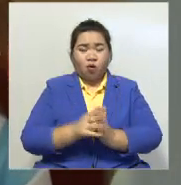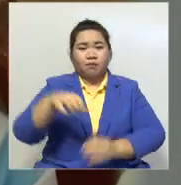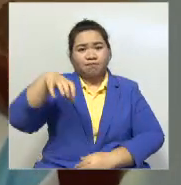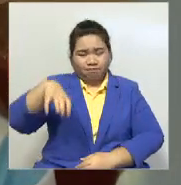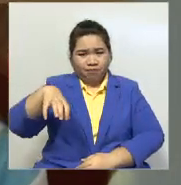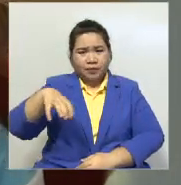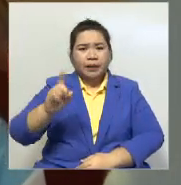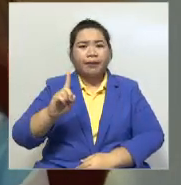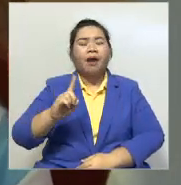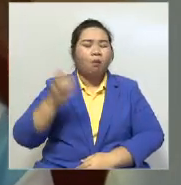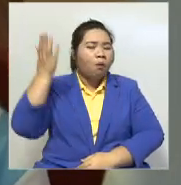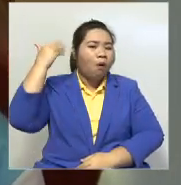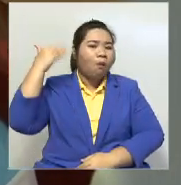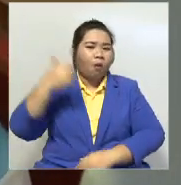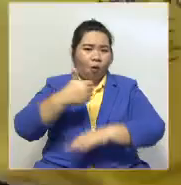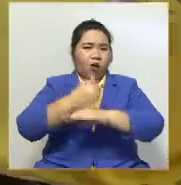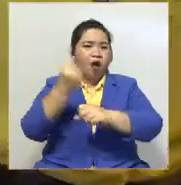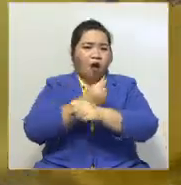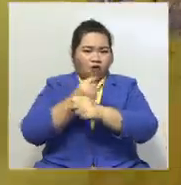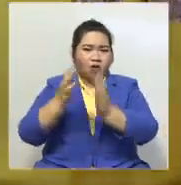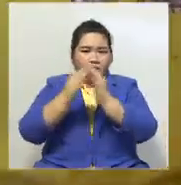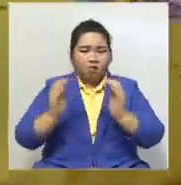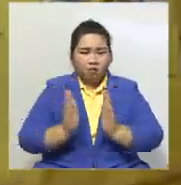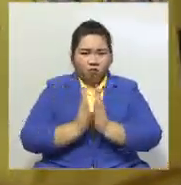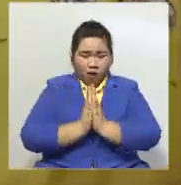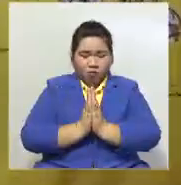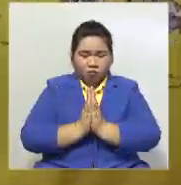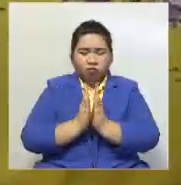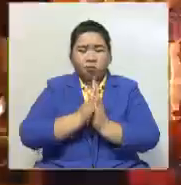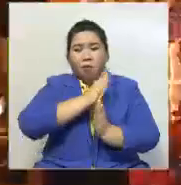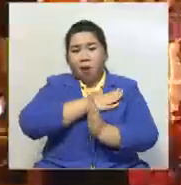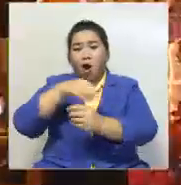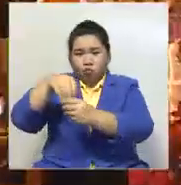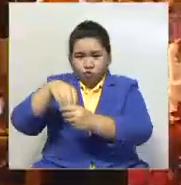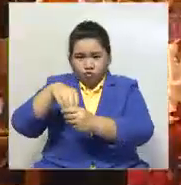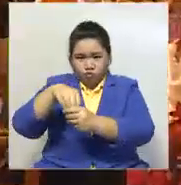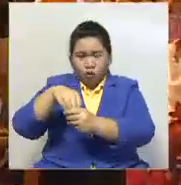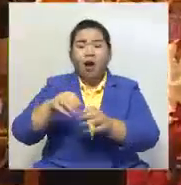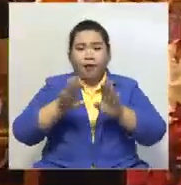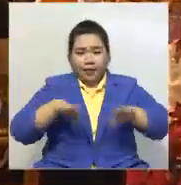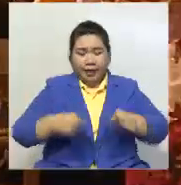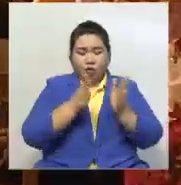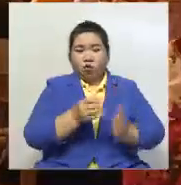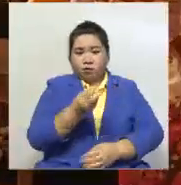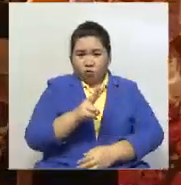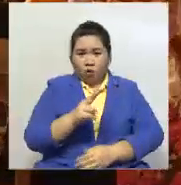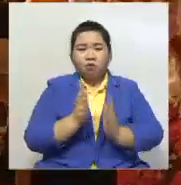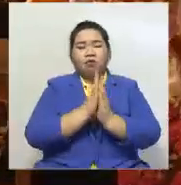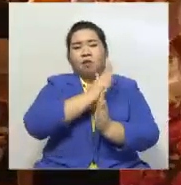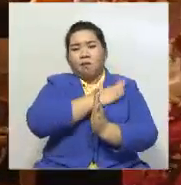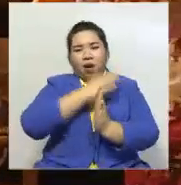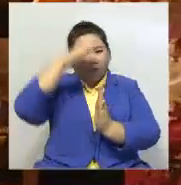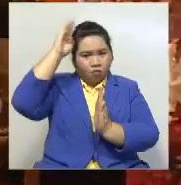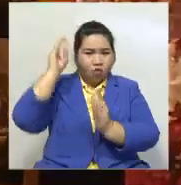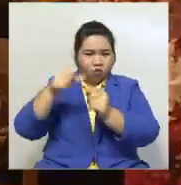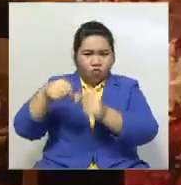ที่โค้ชเอกเนี่ยเคยบวชเป็นพระนะครับแล้วก็จะเป็นสถานที่จำวัดของน้องๆทีมหมูป่า12 ค นเมื่อเข้าพิธีบวชที่วัดพ